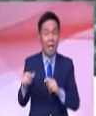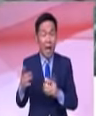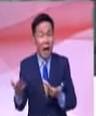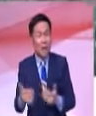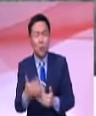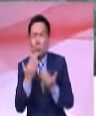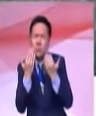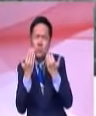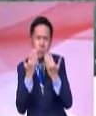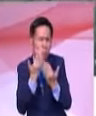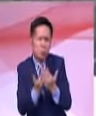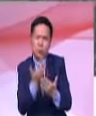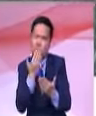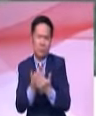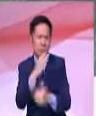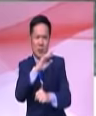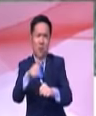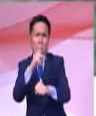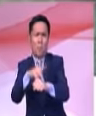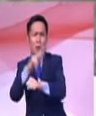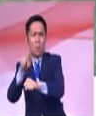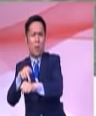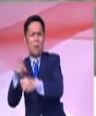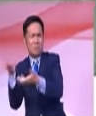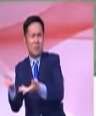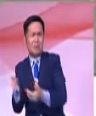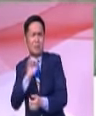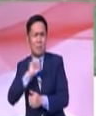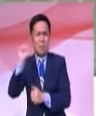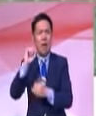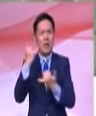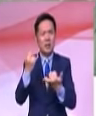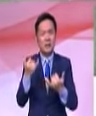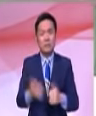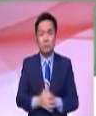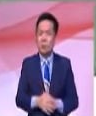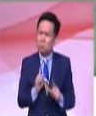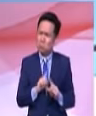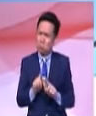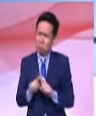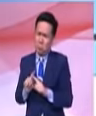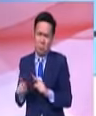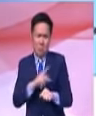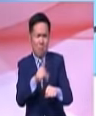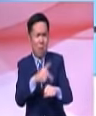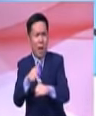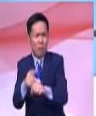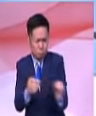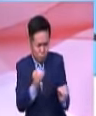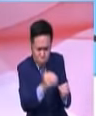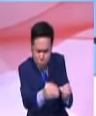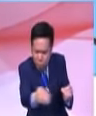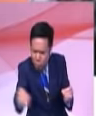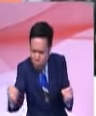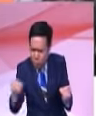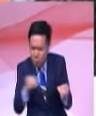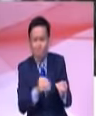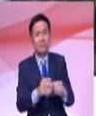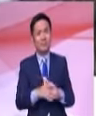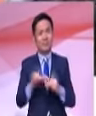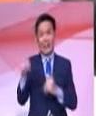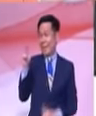khazanah dan juga harta yang ada di negara kita melalui pulau-pulau yang ada di Sabah ini. Dato' Sri Nancy ditemui pemberita